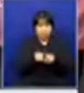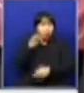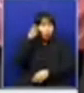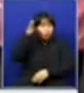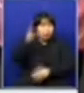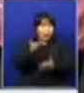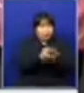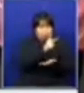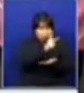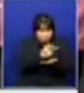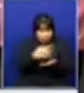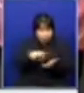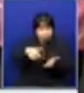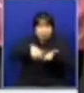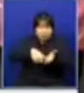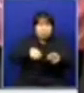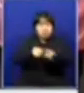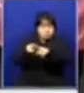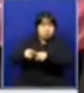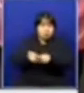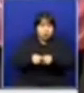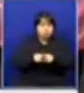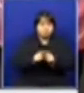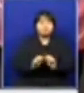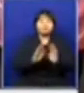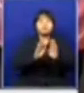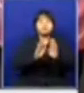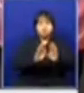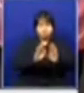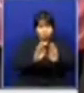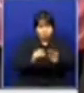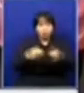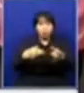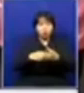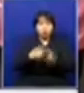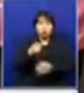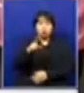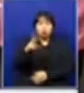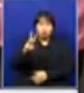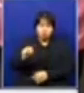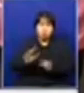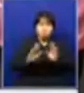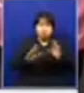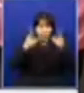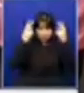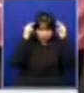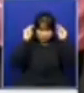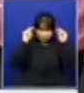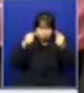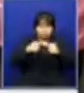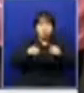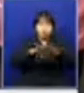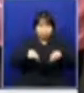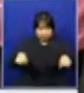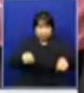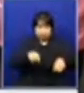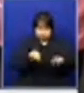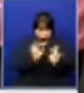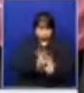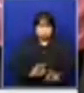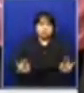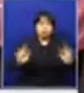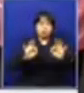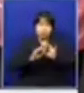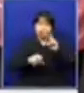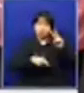หน้าเพราะนั้นฝากท่านประธานถึงคณะรัฐมนตรีและนายกรัฐมนตรีเรื่องเด็กเป็นเรื่องสำคัญในการดูแล